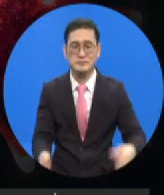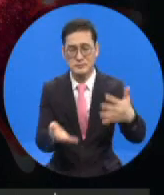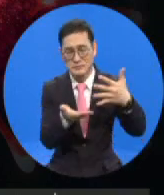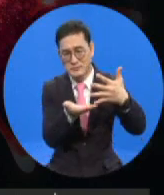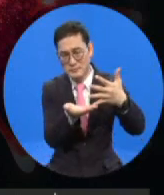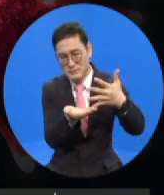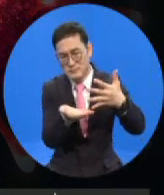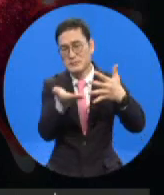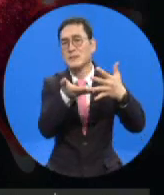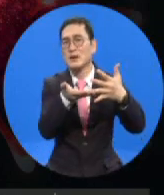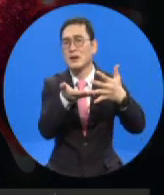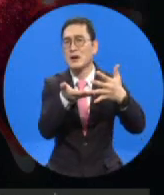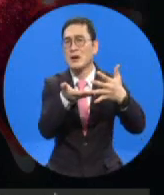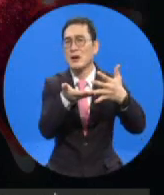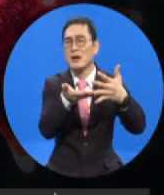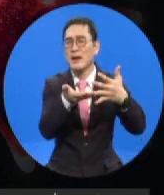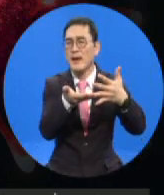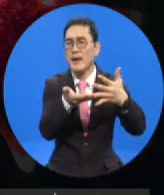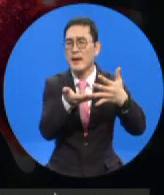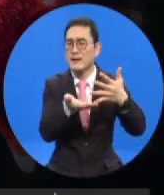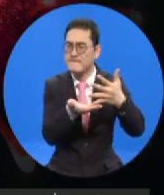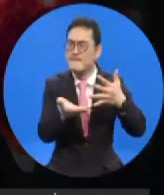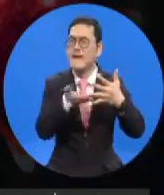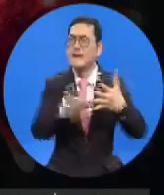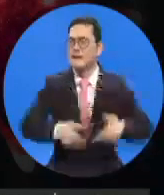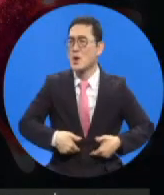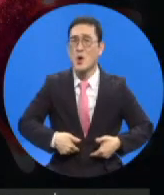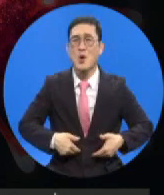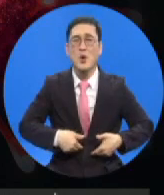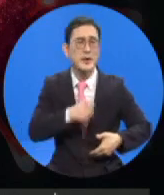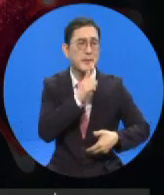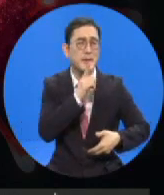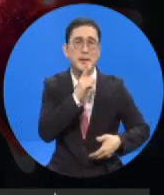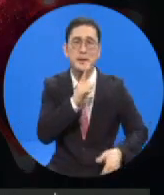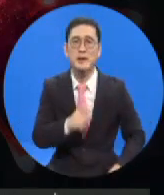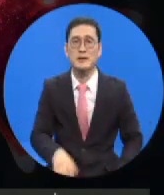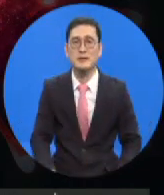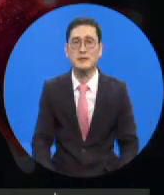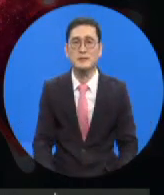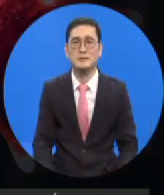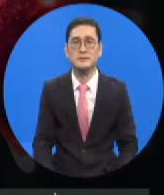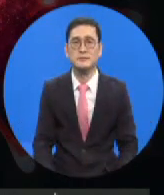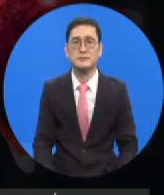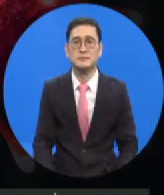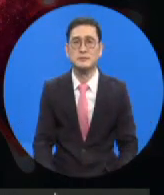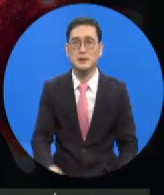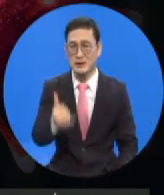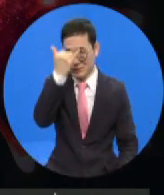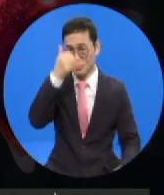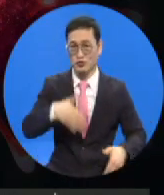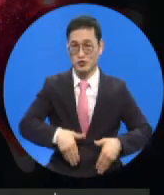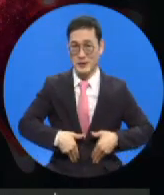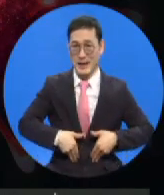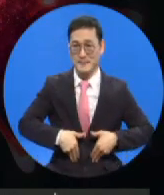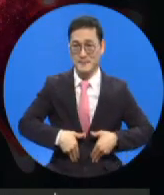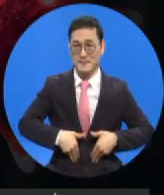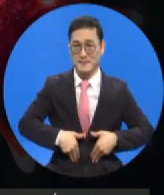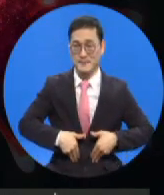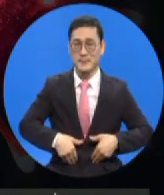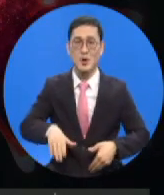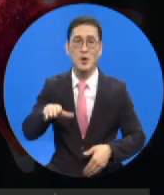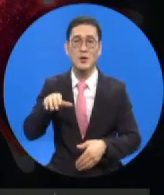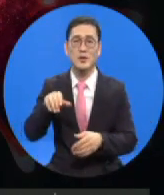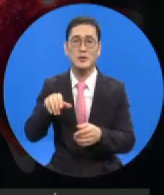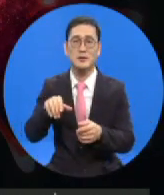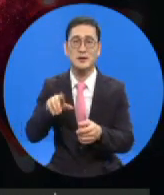올려야 하나라는 문제제기도 현재 나오고 있는 그런 상황이에요. 충남 천안과 아산 이어 닷새 간 30여